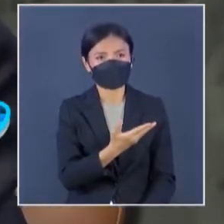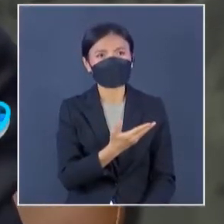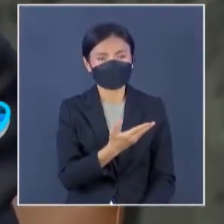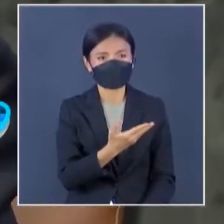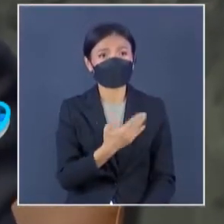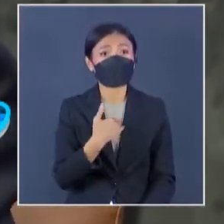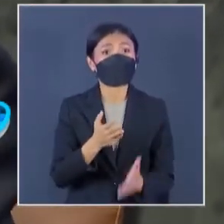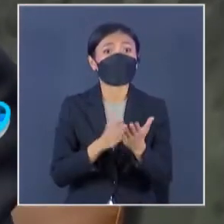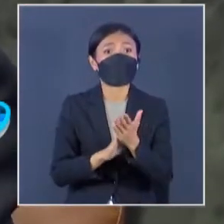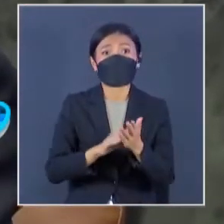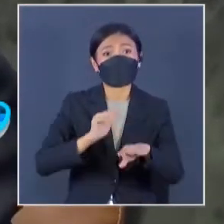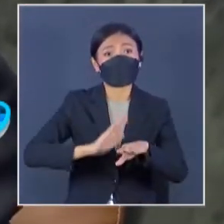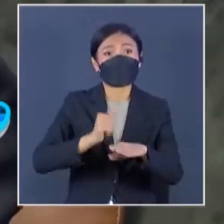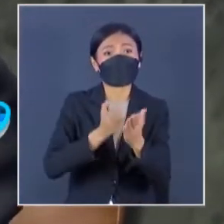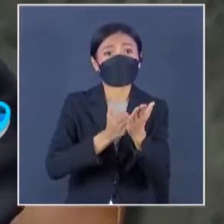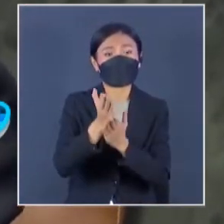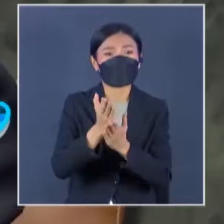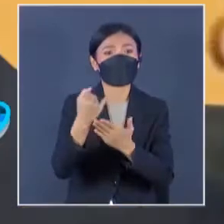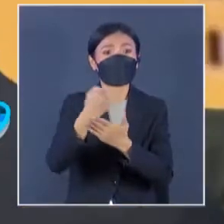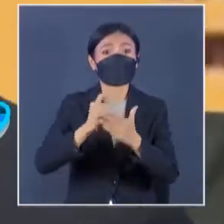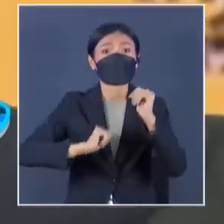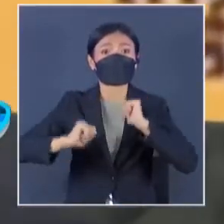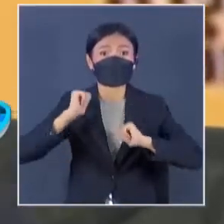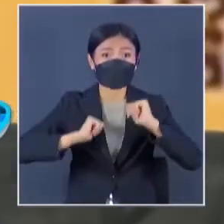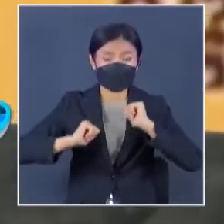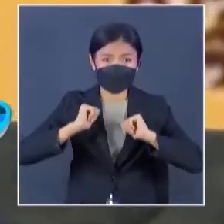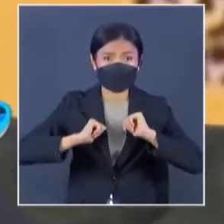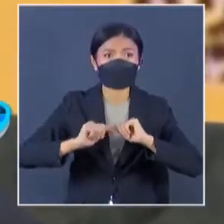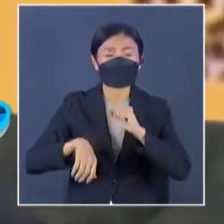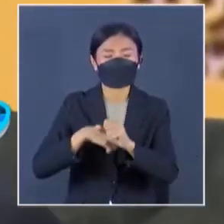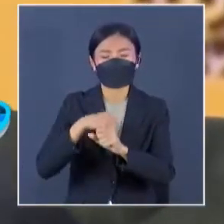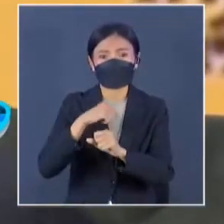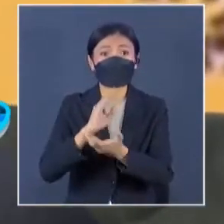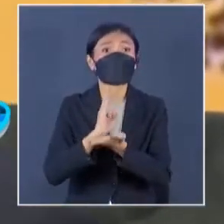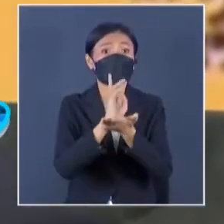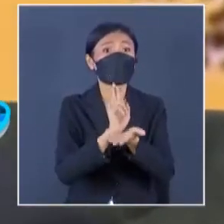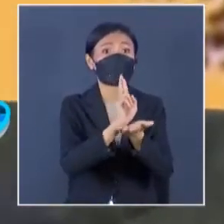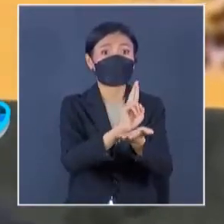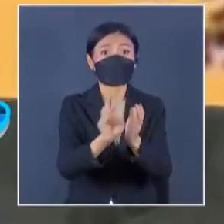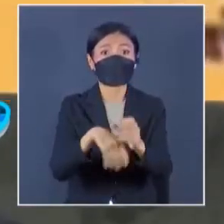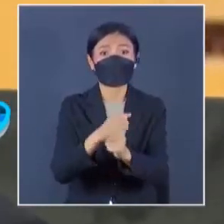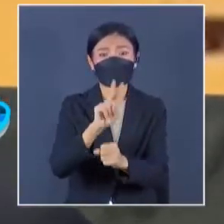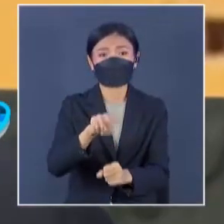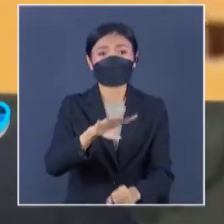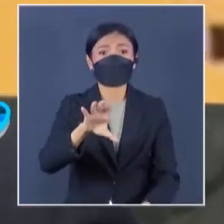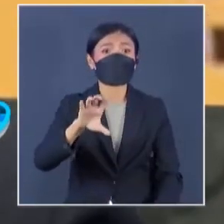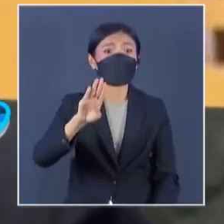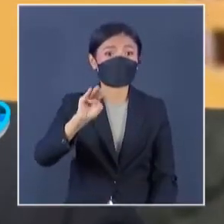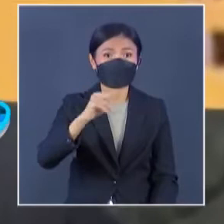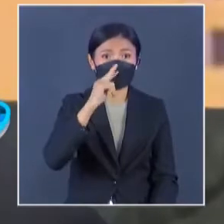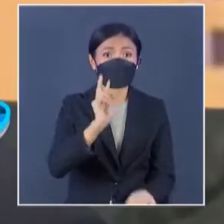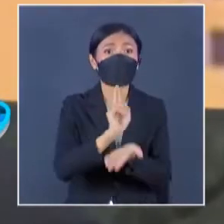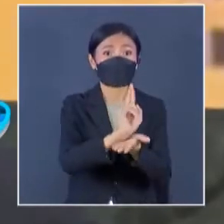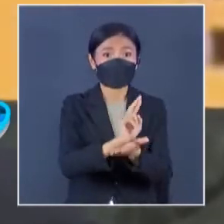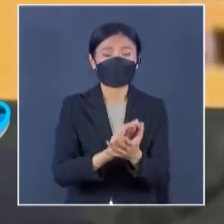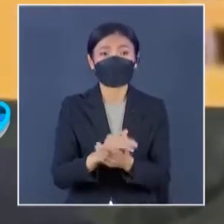สาขาศิลปะการแสดงประจำปีพุทธศักราช2540ค่ะด้วยการปอดติดเชื้อโดย Facebook ไวยพ